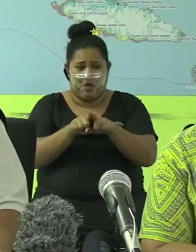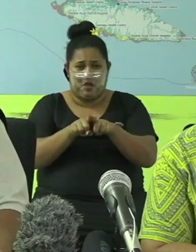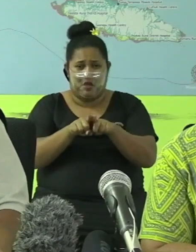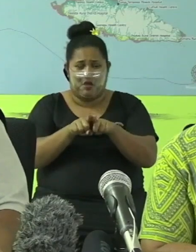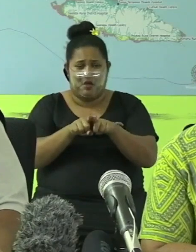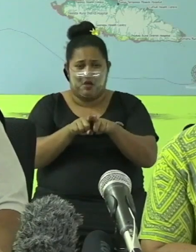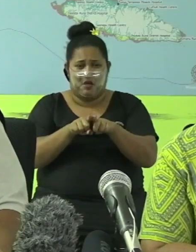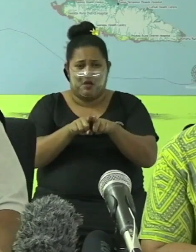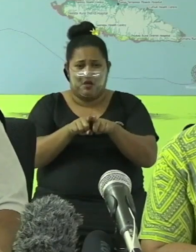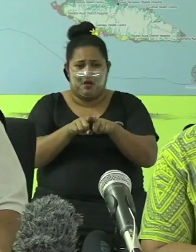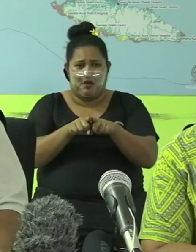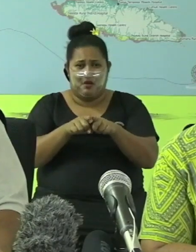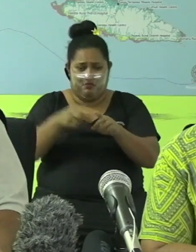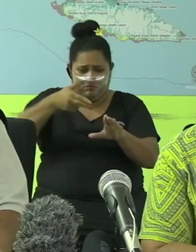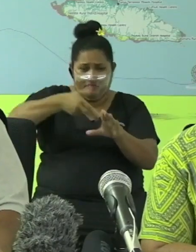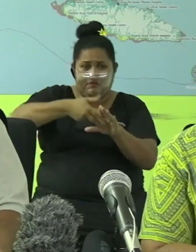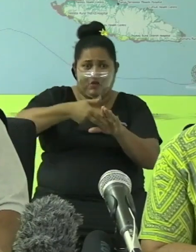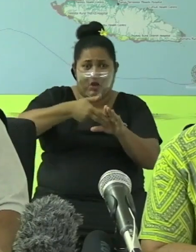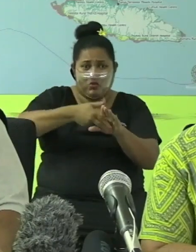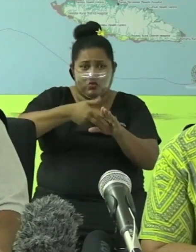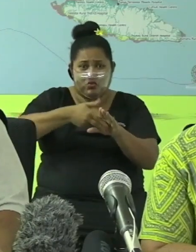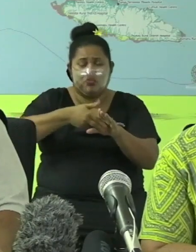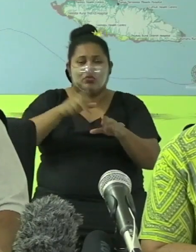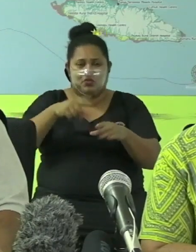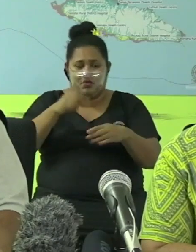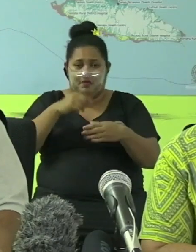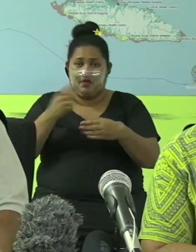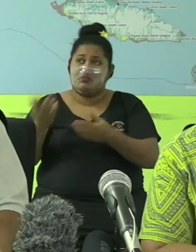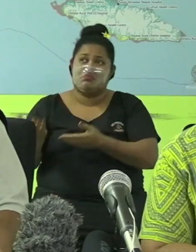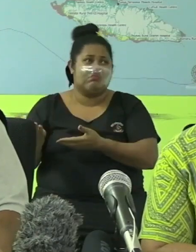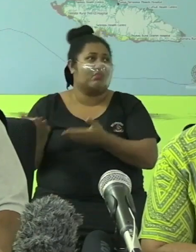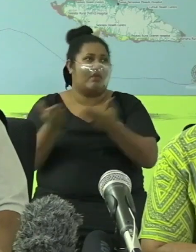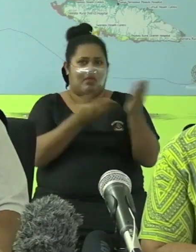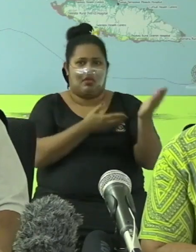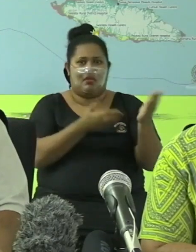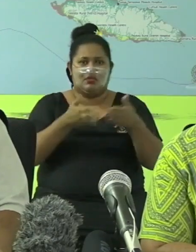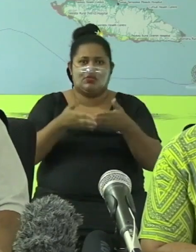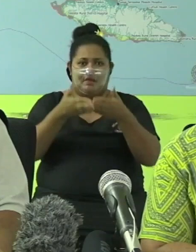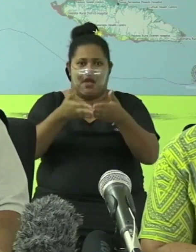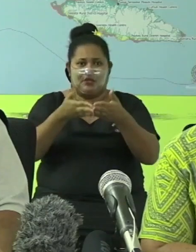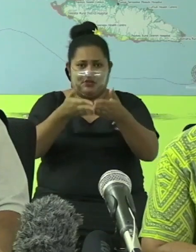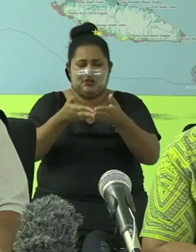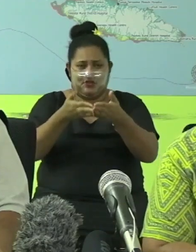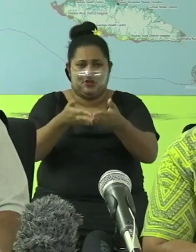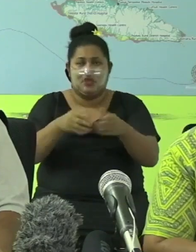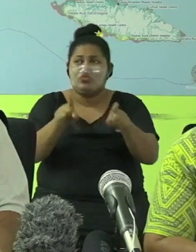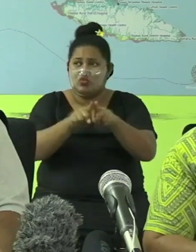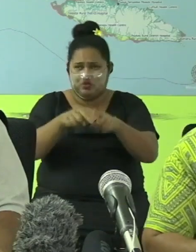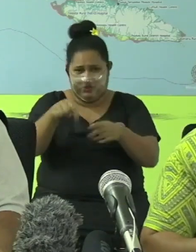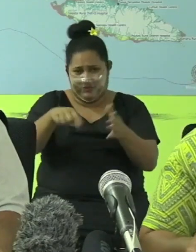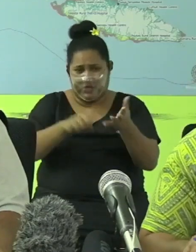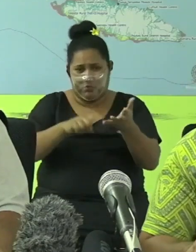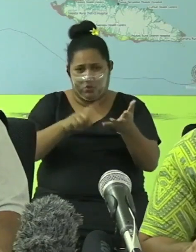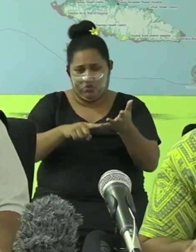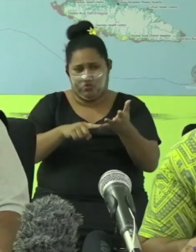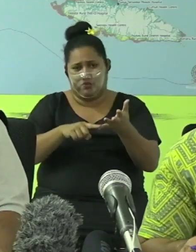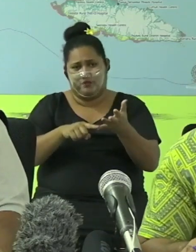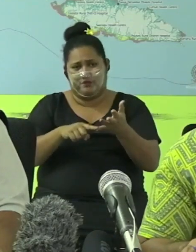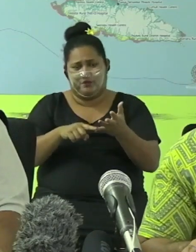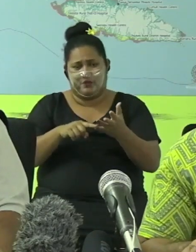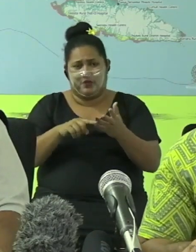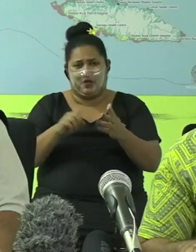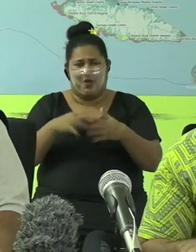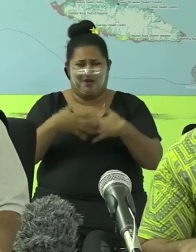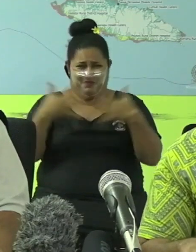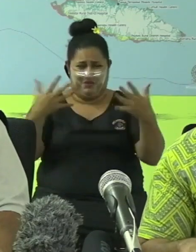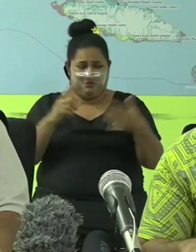ia tātou suau bensini. O loo whaonga mo le motu i sawai, e whaapena fo i uporo nei. O i tū te tele